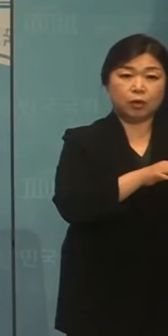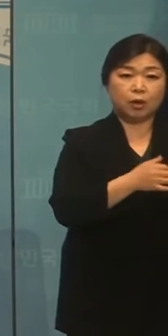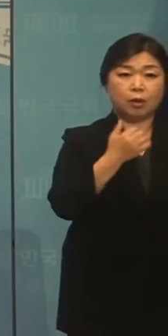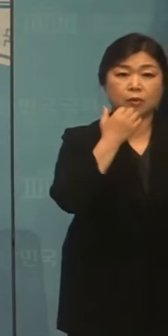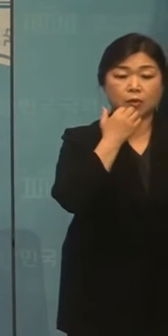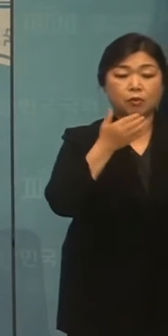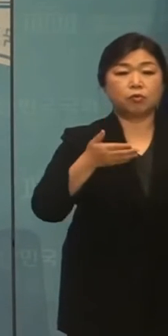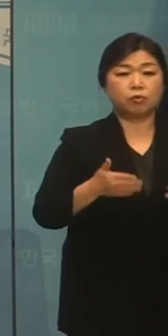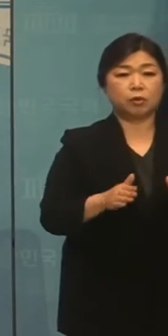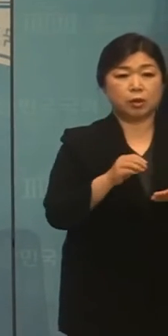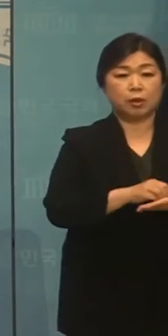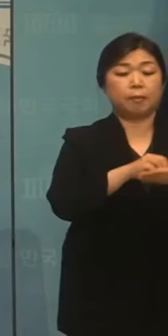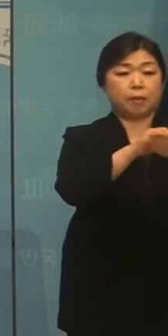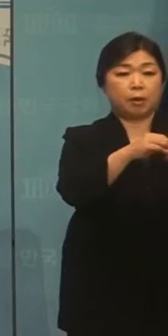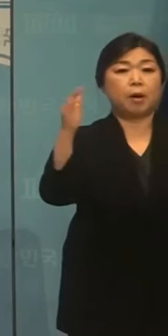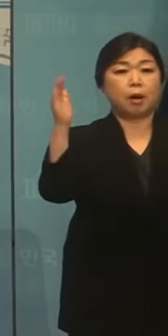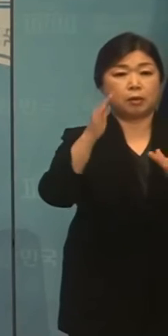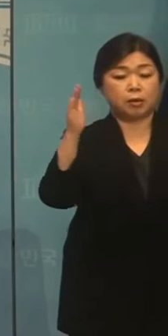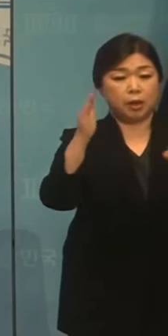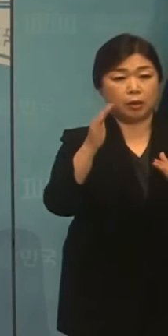서울 출신 입학생의